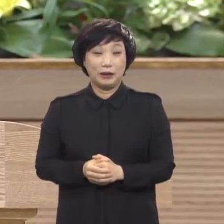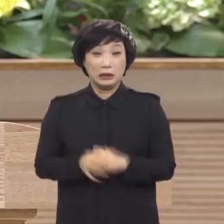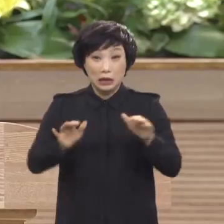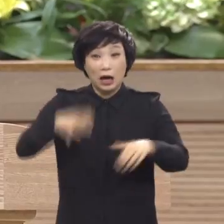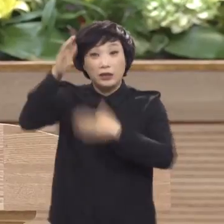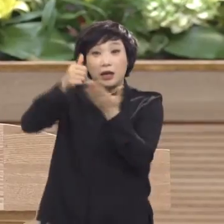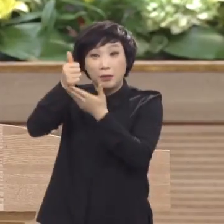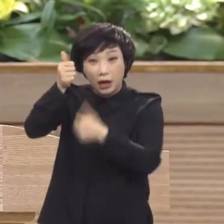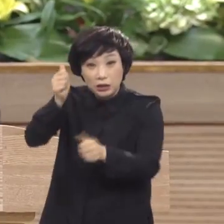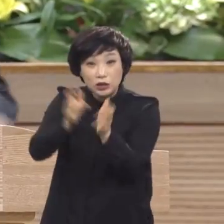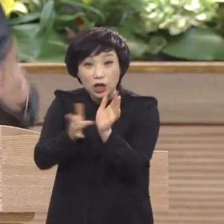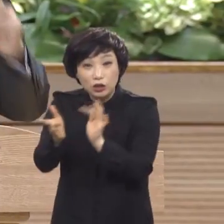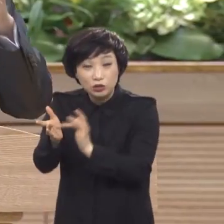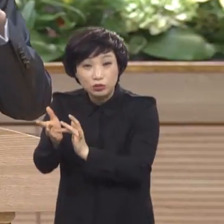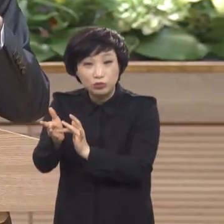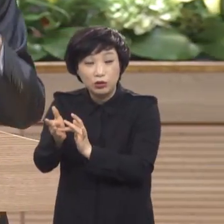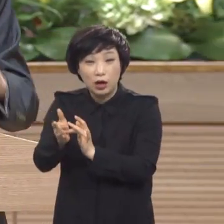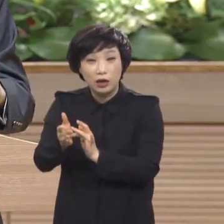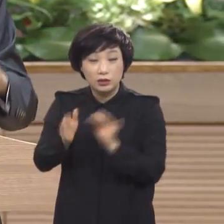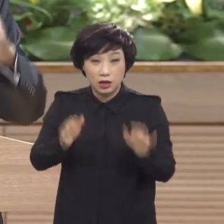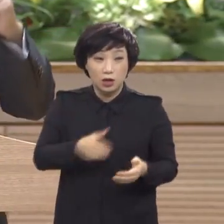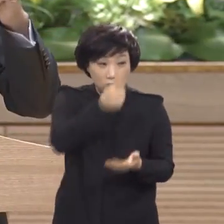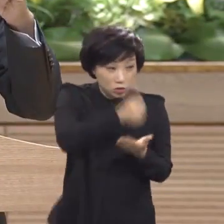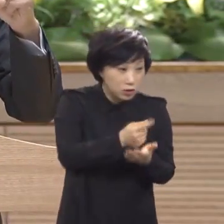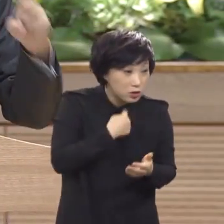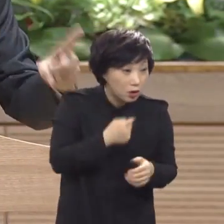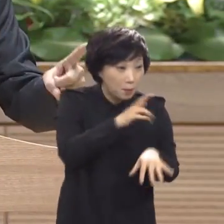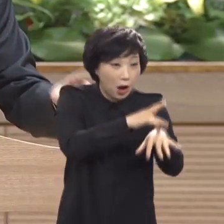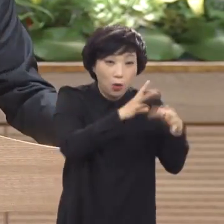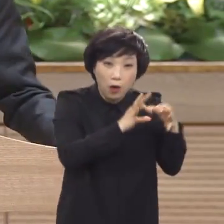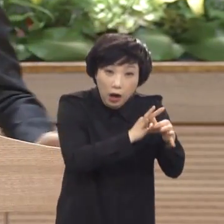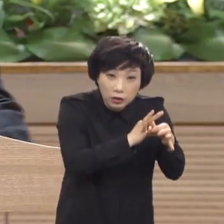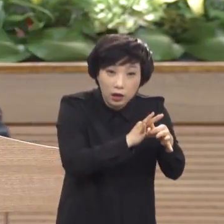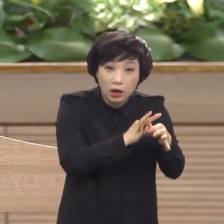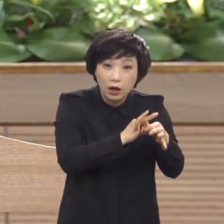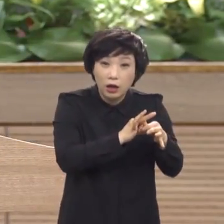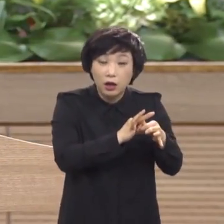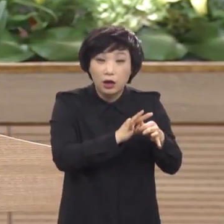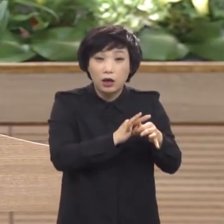하나님의 아들이 죄를 지어 마귀에 속해서